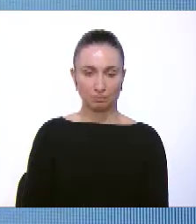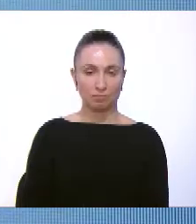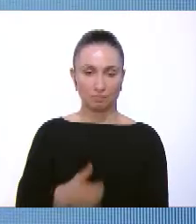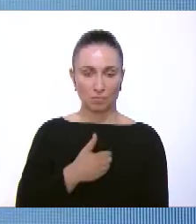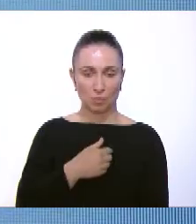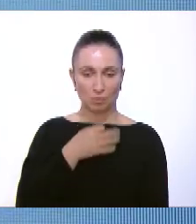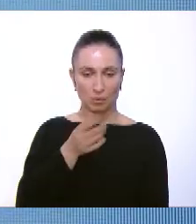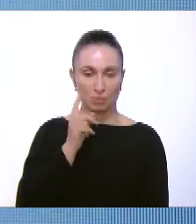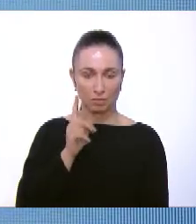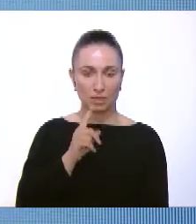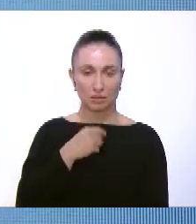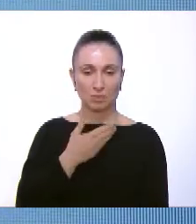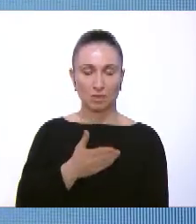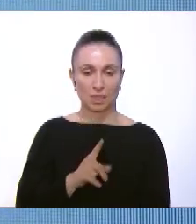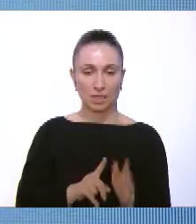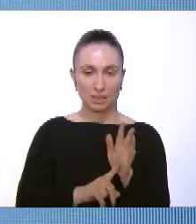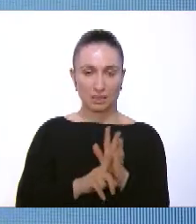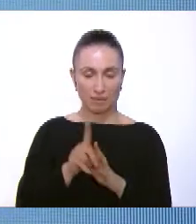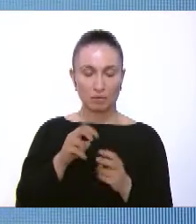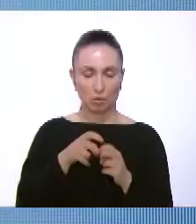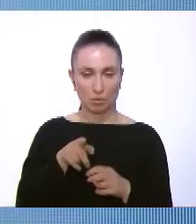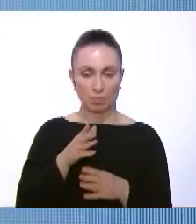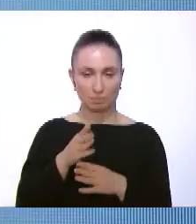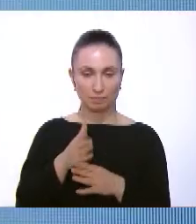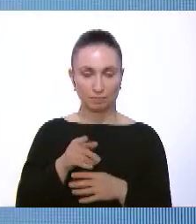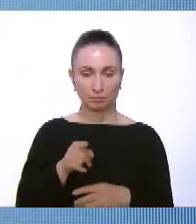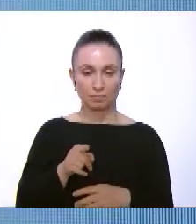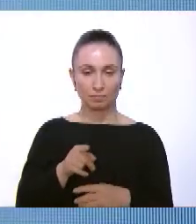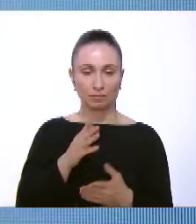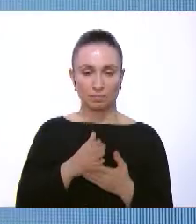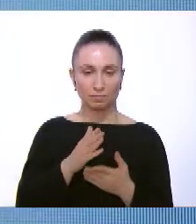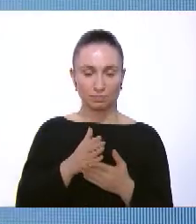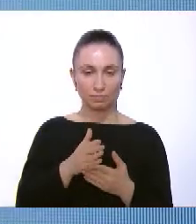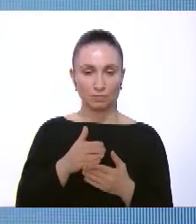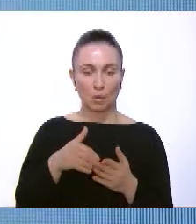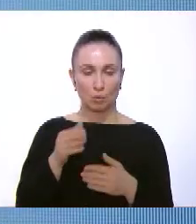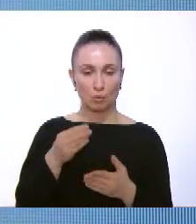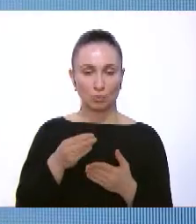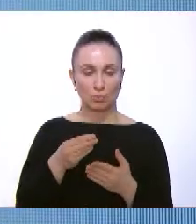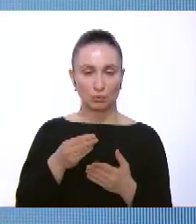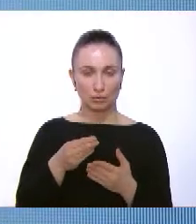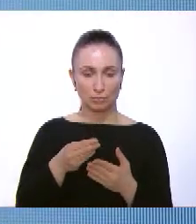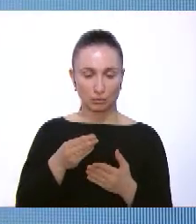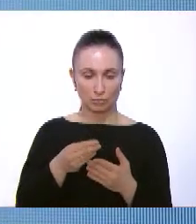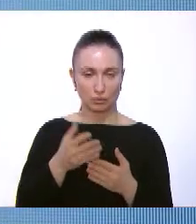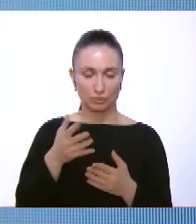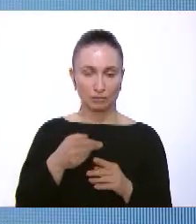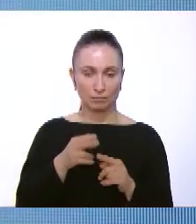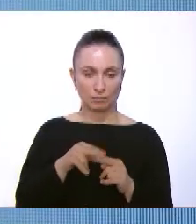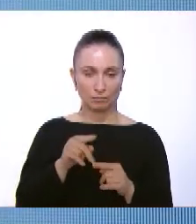მინდა აღვნიშნო ეს, რა თქმა უნდა, თავის გამოწვევაც აქვს ამ მეთოდს, რომ არის შედარებით ძვირი რეაქტივებისა